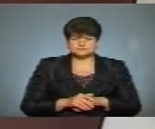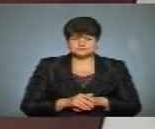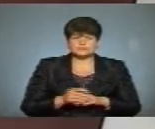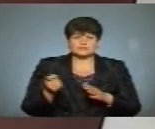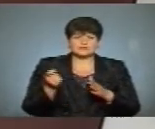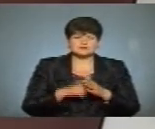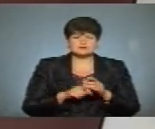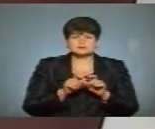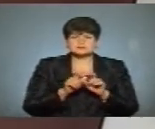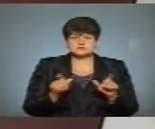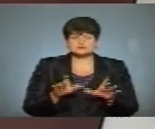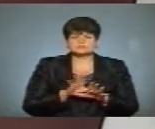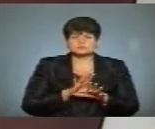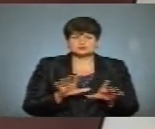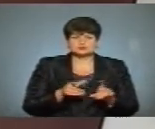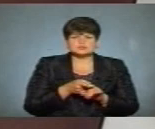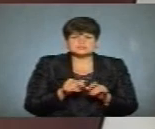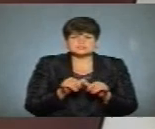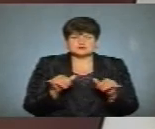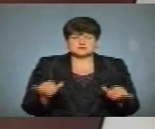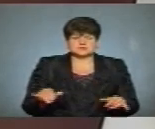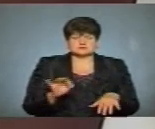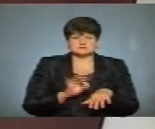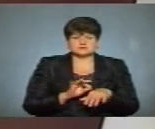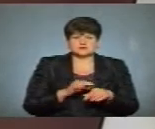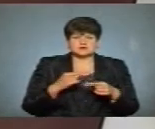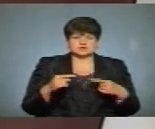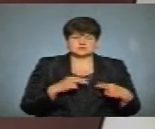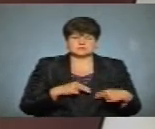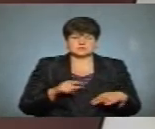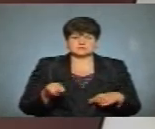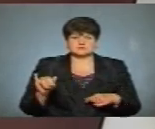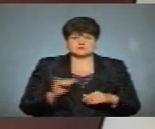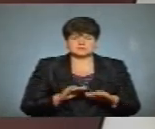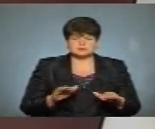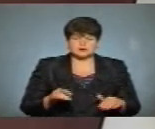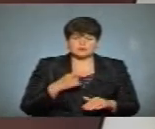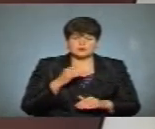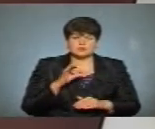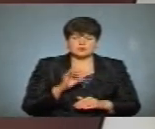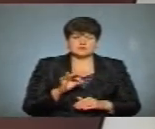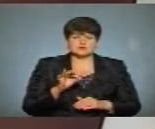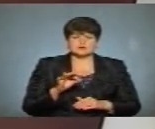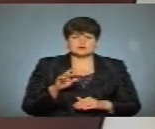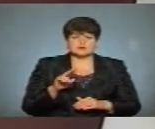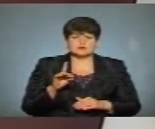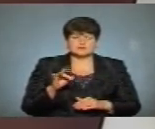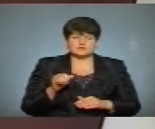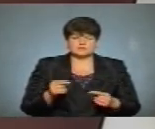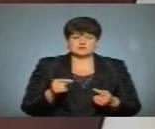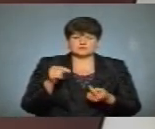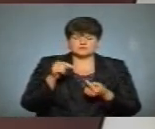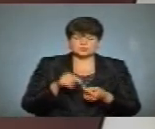Закрили заклад, щоб уникнути зараження вірусом інших працівників та дітей. За словами Ольги Ярмоленко, відповідно до постанови